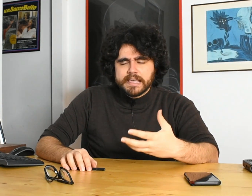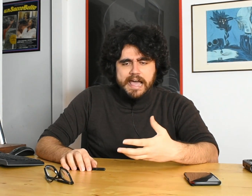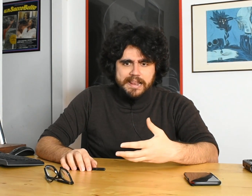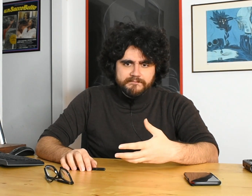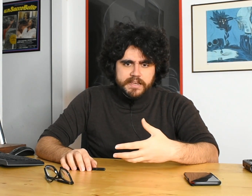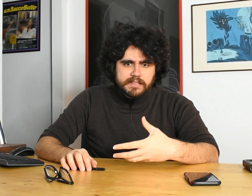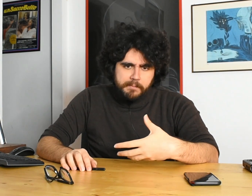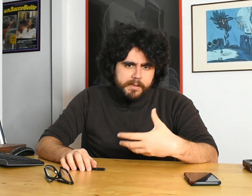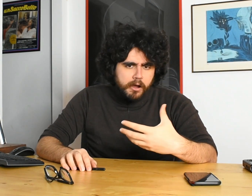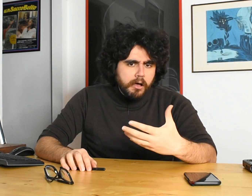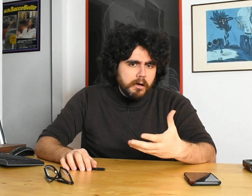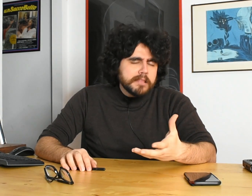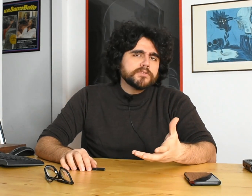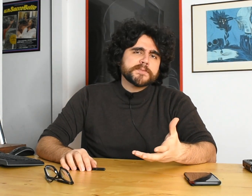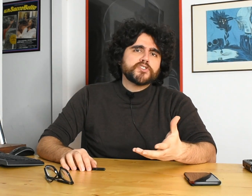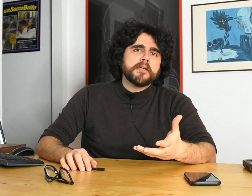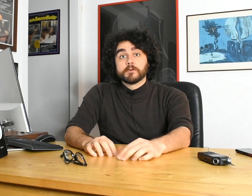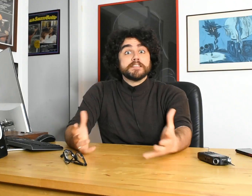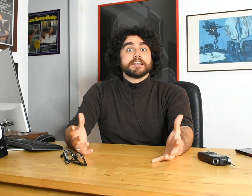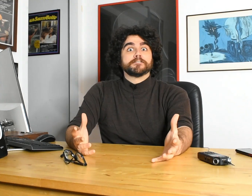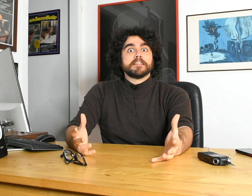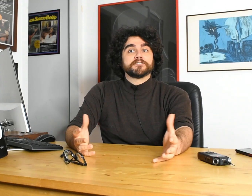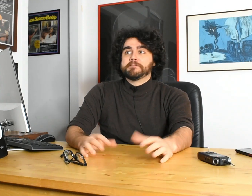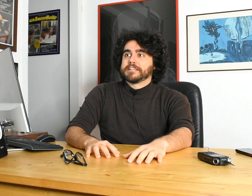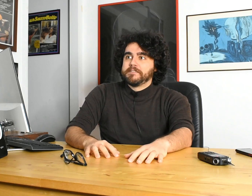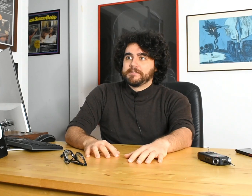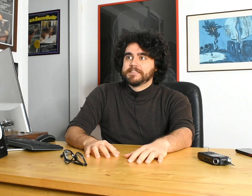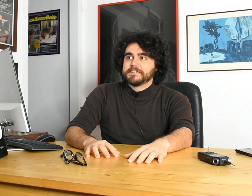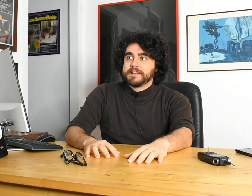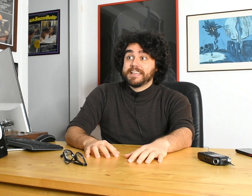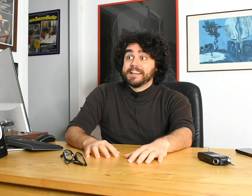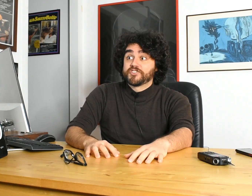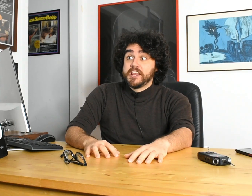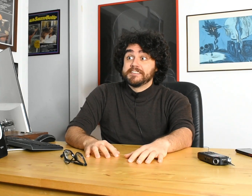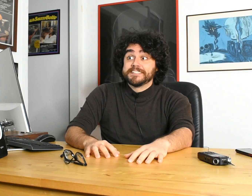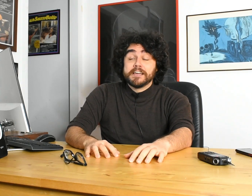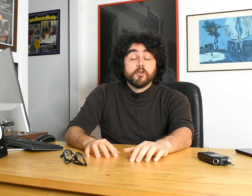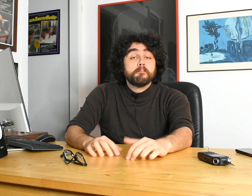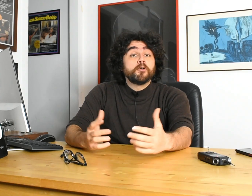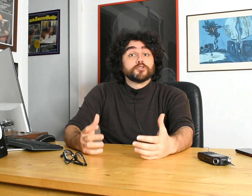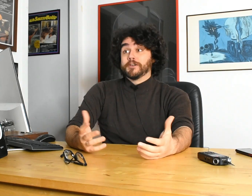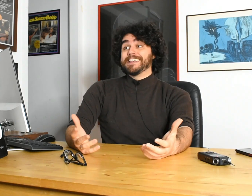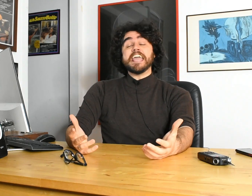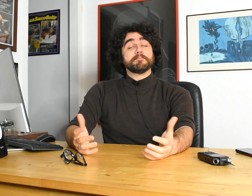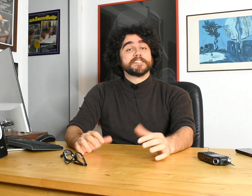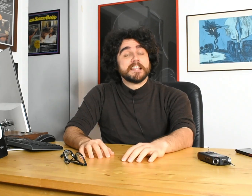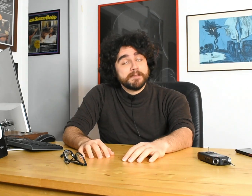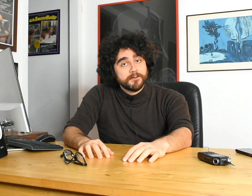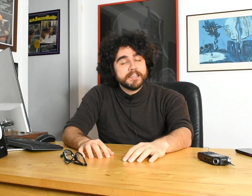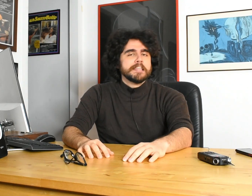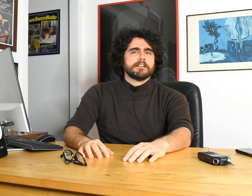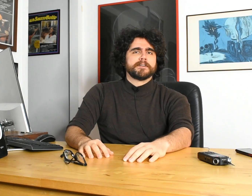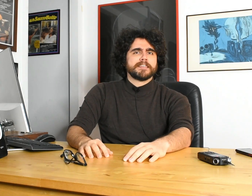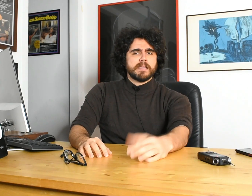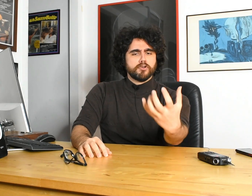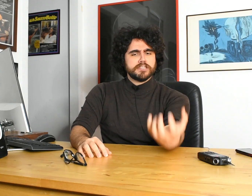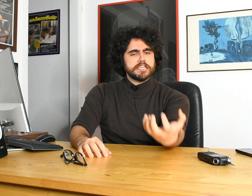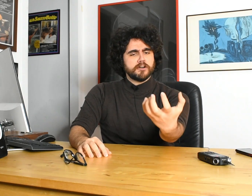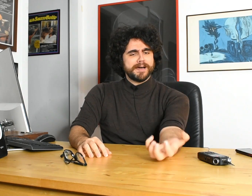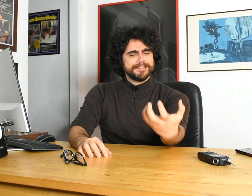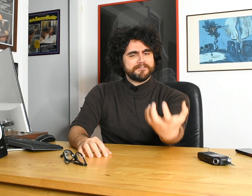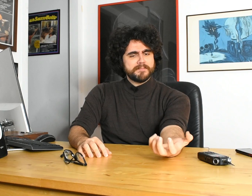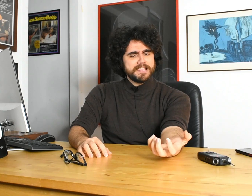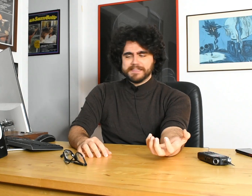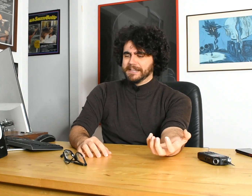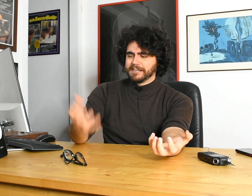troppo radicale, in verità, però l'entusiasmo c'è. Quindi, raccontata così, potrebbe veramente sembrare che la Schlein sia l'opposto, la nemesi della Meloni. Da una parte abbiamo